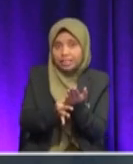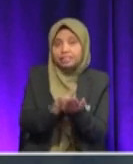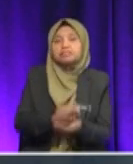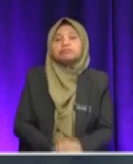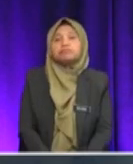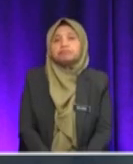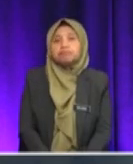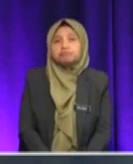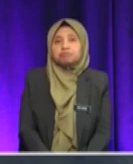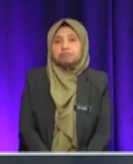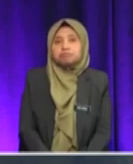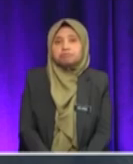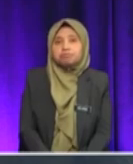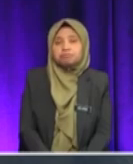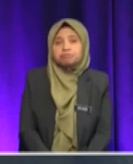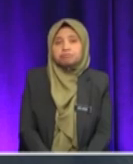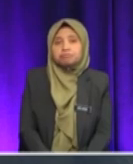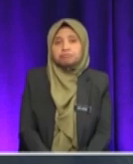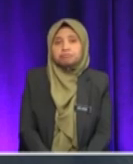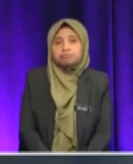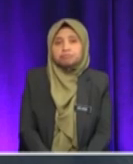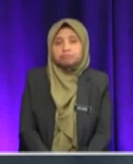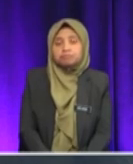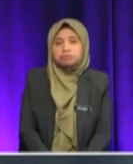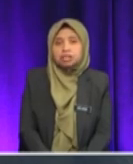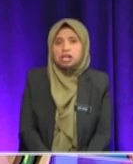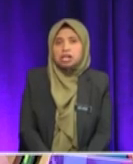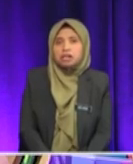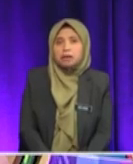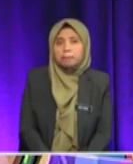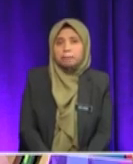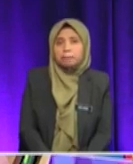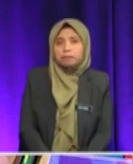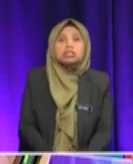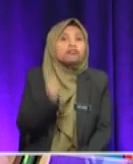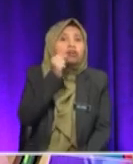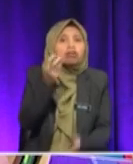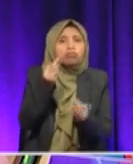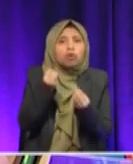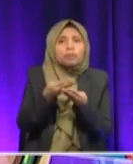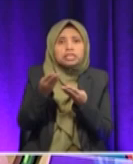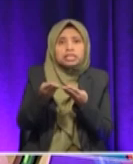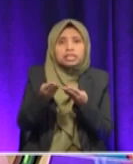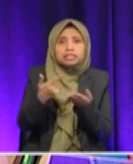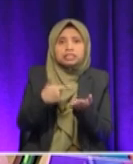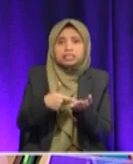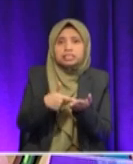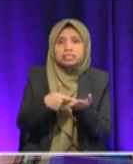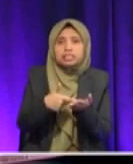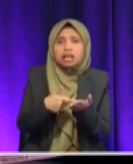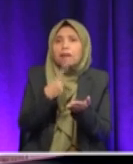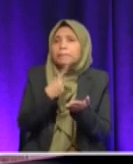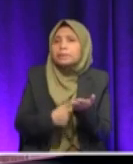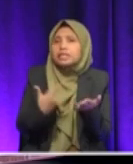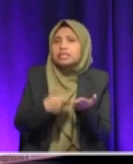betul-betul hei saya bersih Boleh sini nak beli semua barang